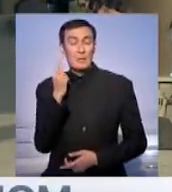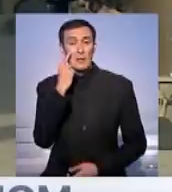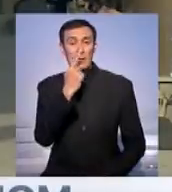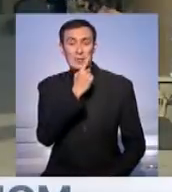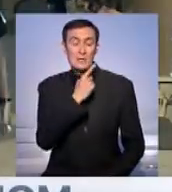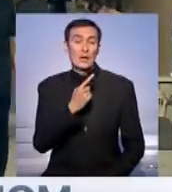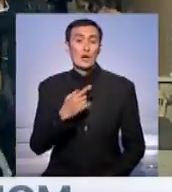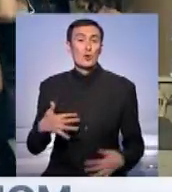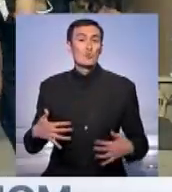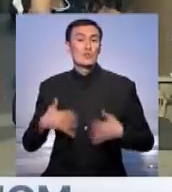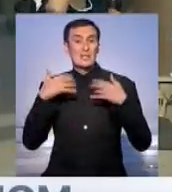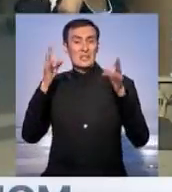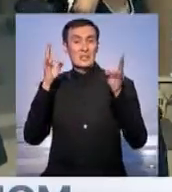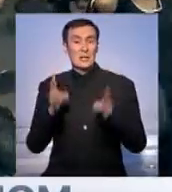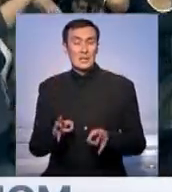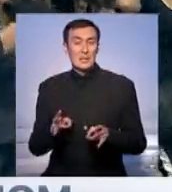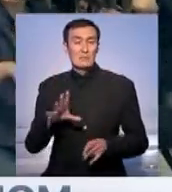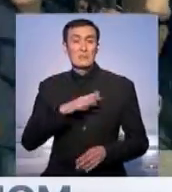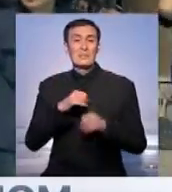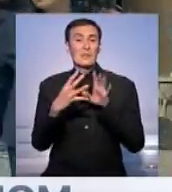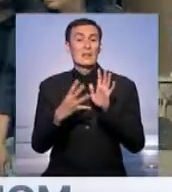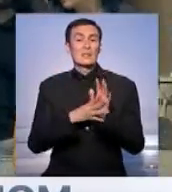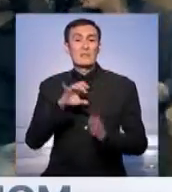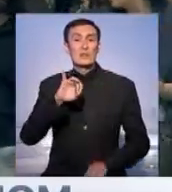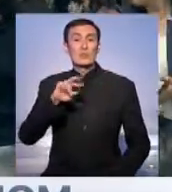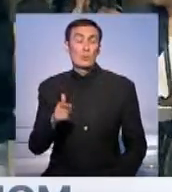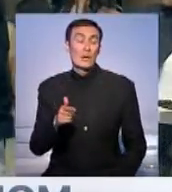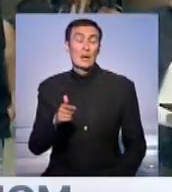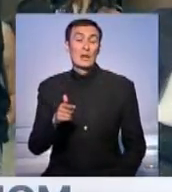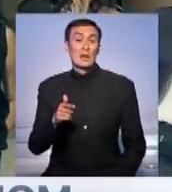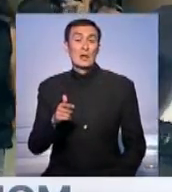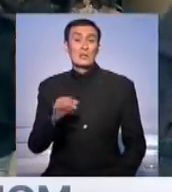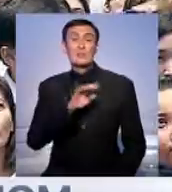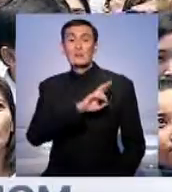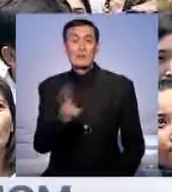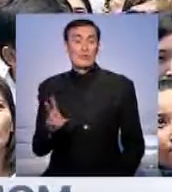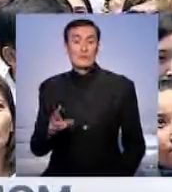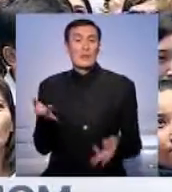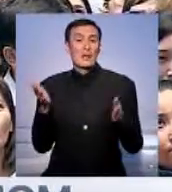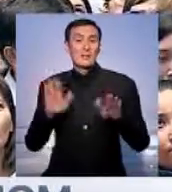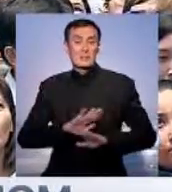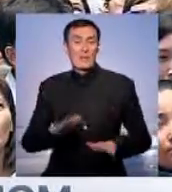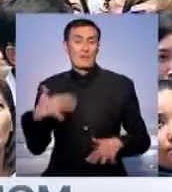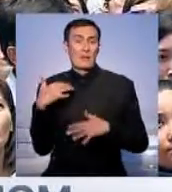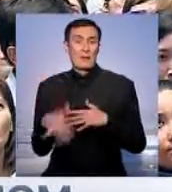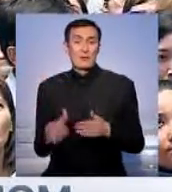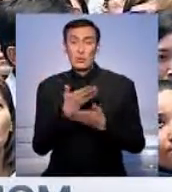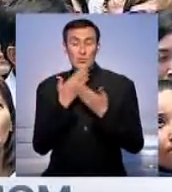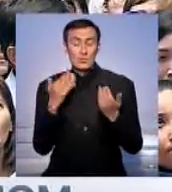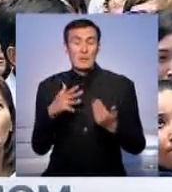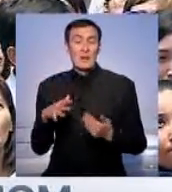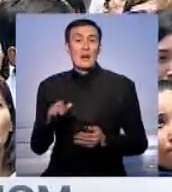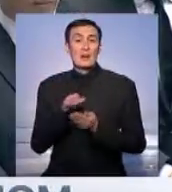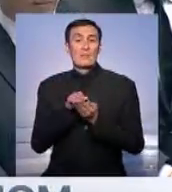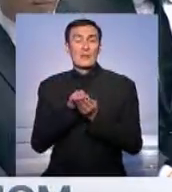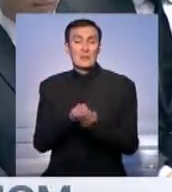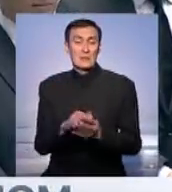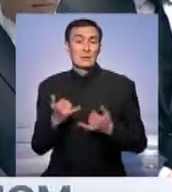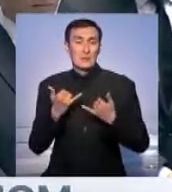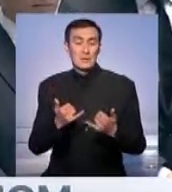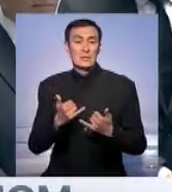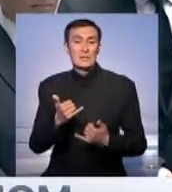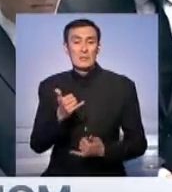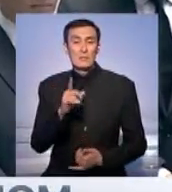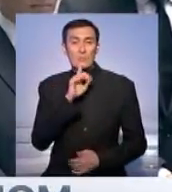глазах. Ужасная трагедия, произошедшая 19 июля с Денисом Теном, никого не оставила равнодушным. Гражданская панихида началась с